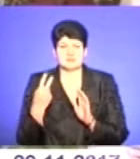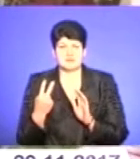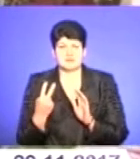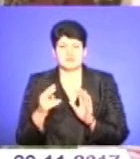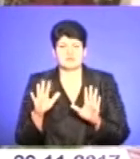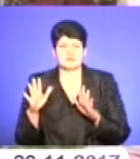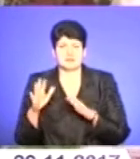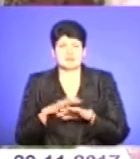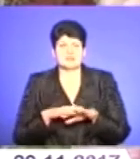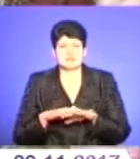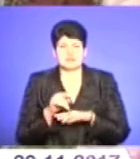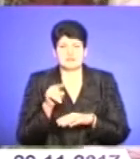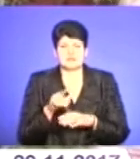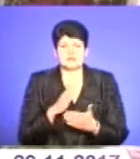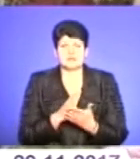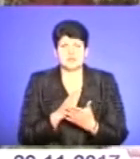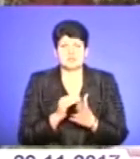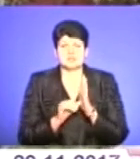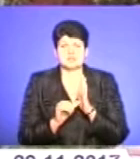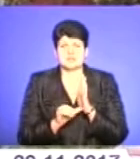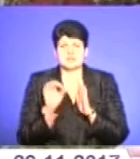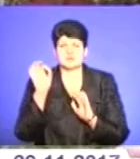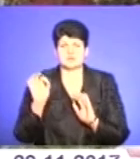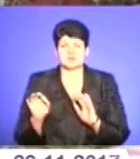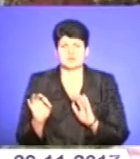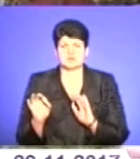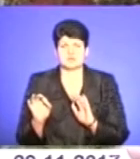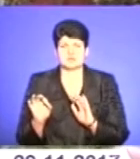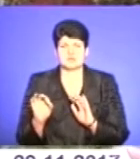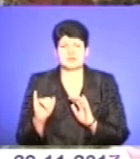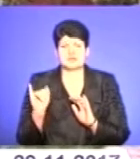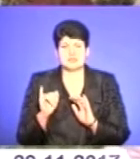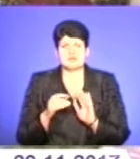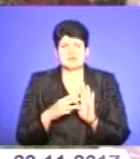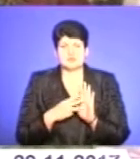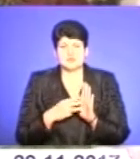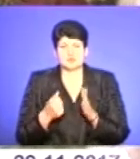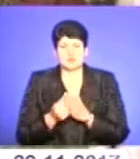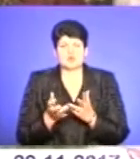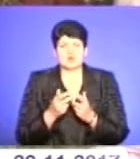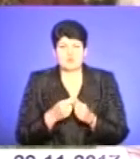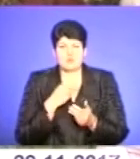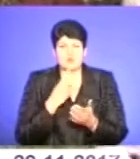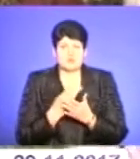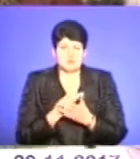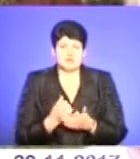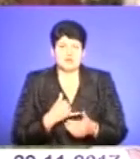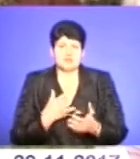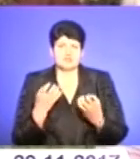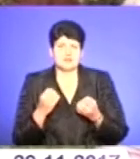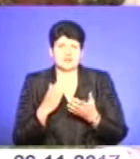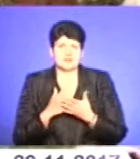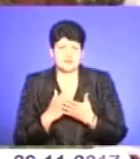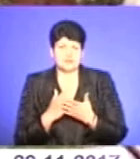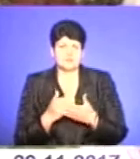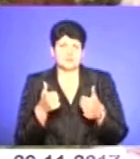населення, і він складає 60% і 8 до розрахункового показника. Тобто в нас є ще